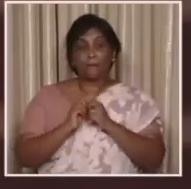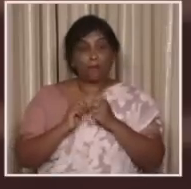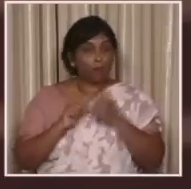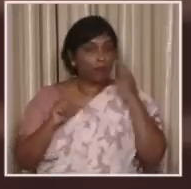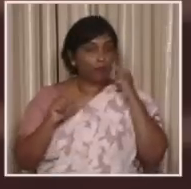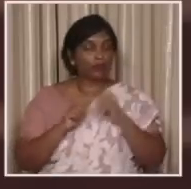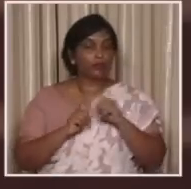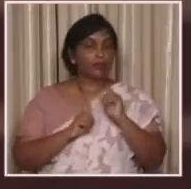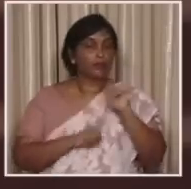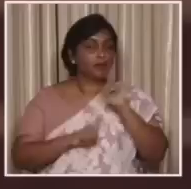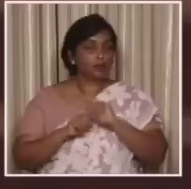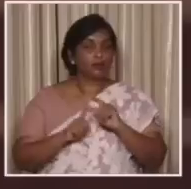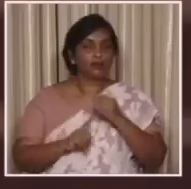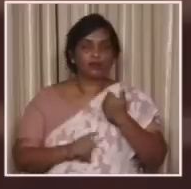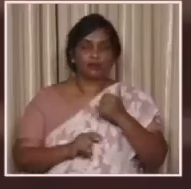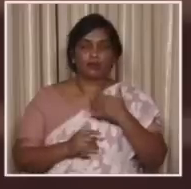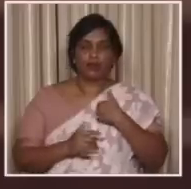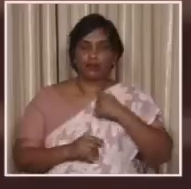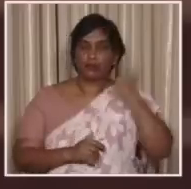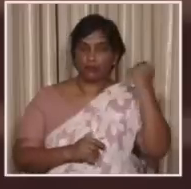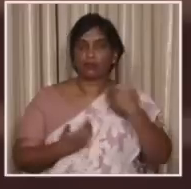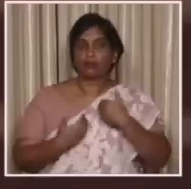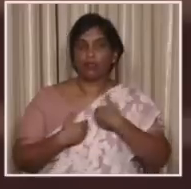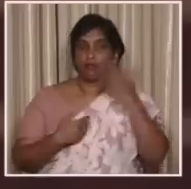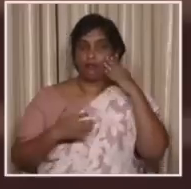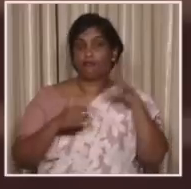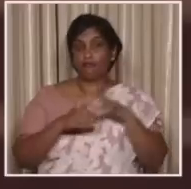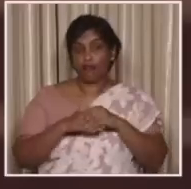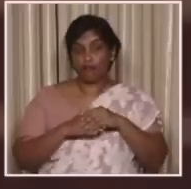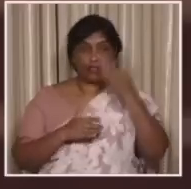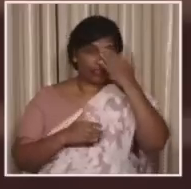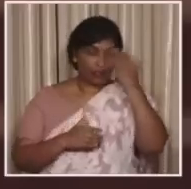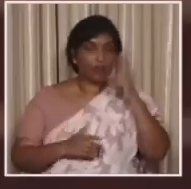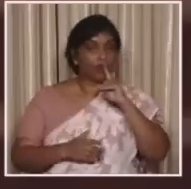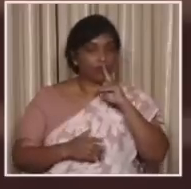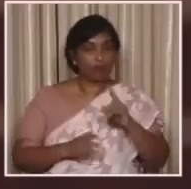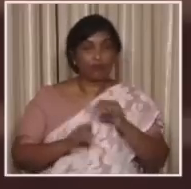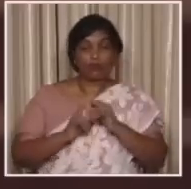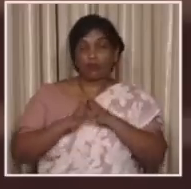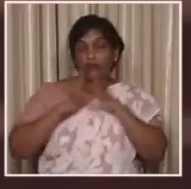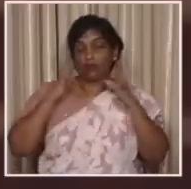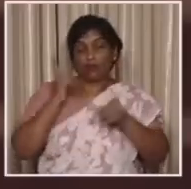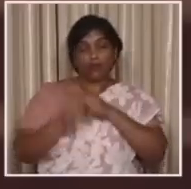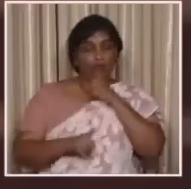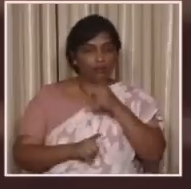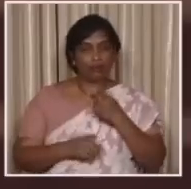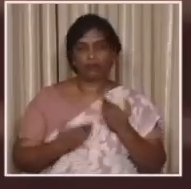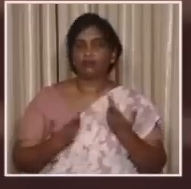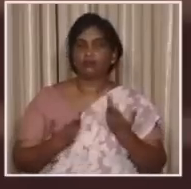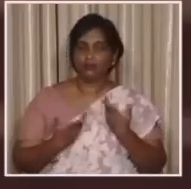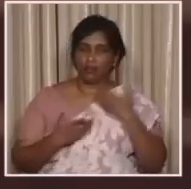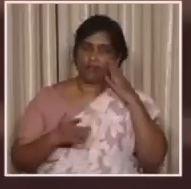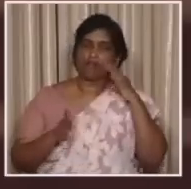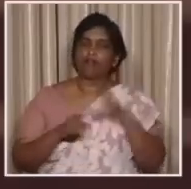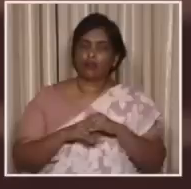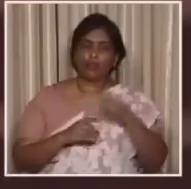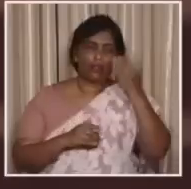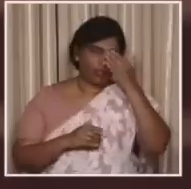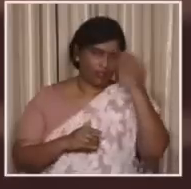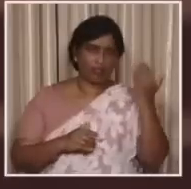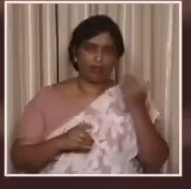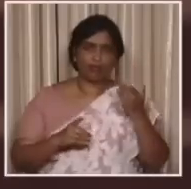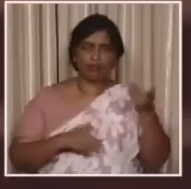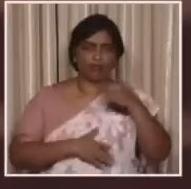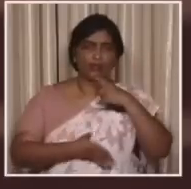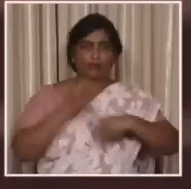පිළිබඳව මේ පාර්ලිමේ සමහරිට මම අද කතා කරනකොට මගේ නෝන දෙමළ කිව්වයි කියලා මේක මහා ලොකුට ගනි. මම දැන් මගේ නෝන දෙමළගේ හින්දා මගේ මිනිස්සු